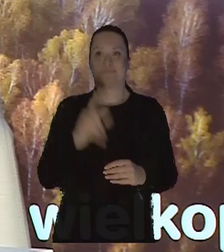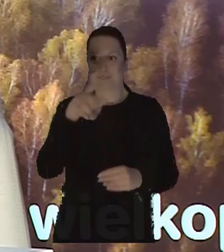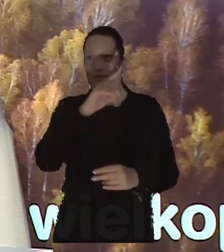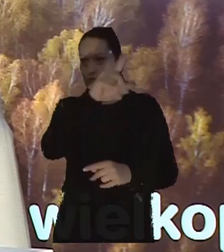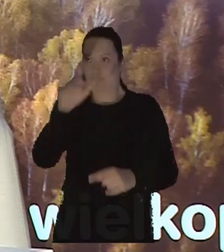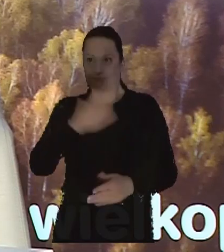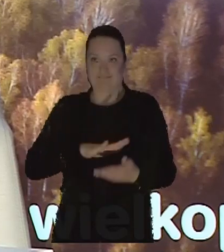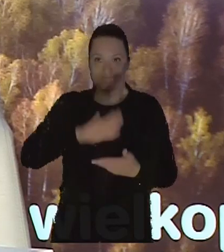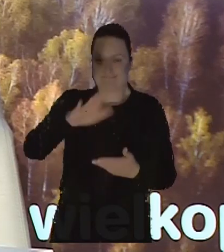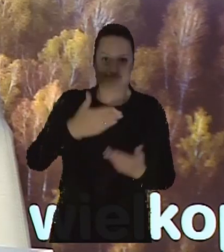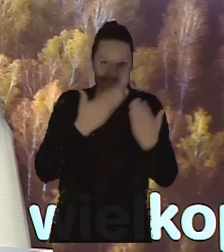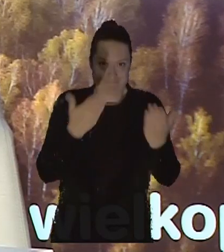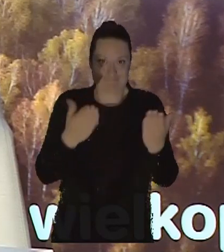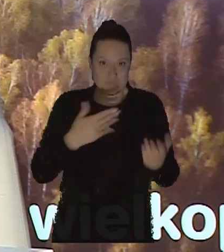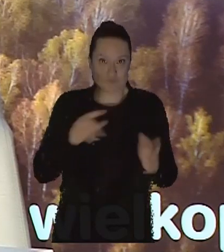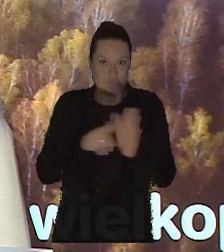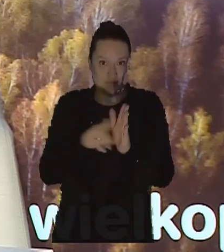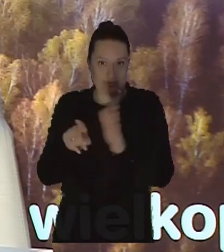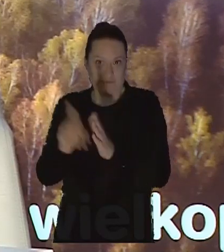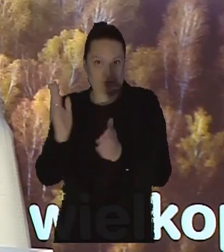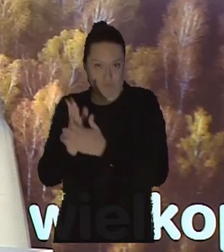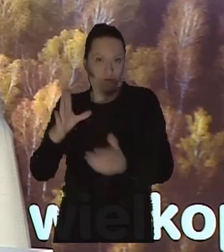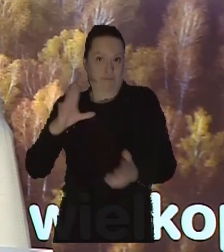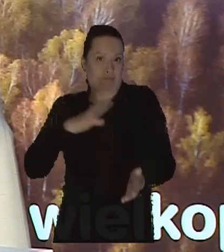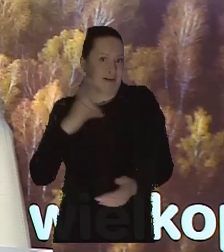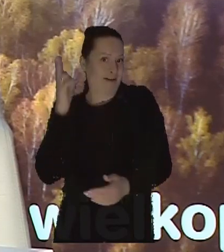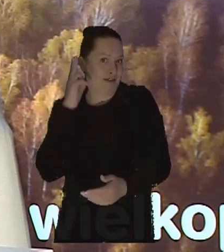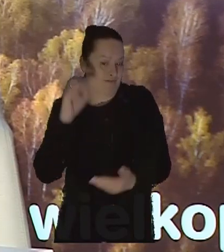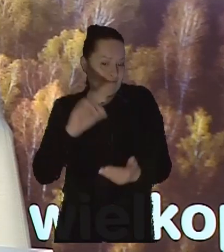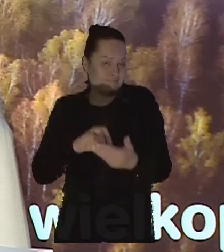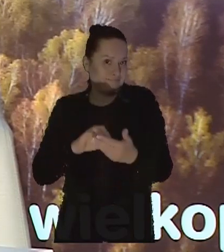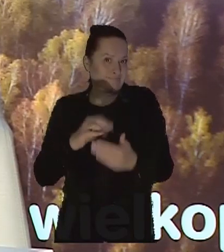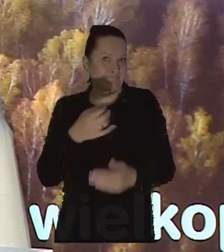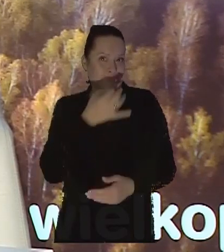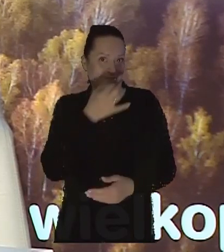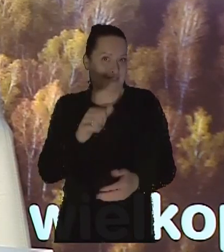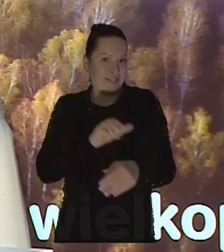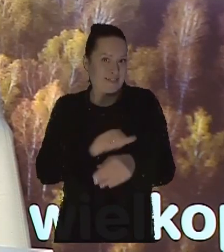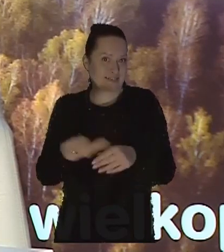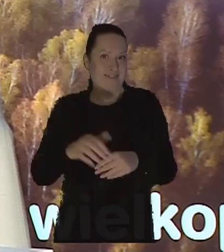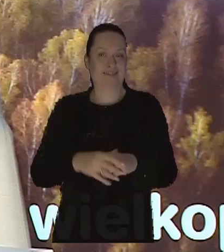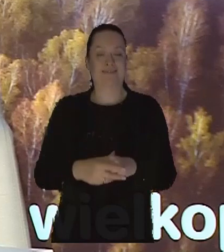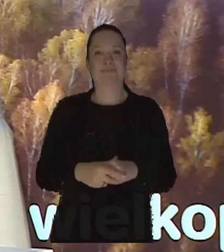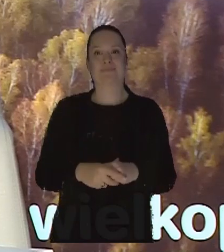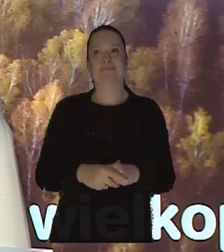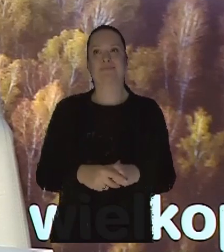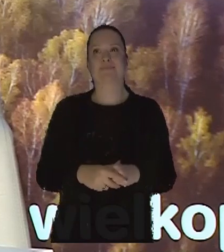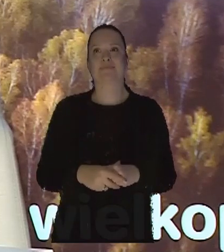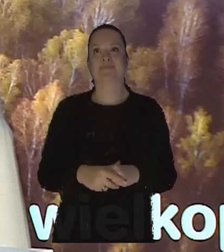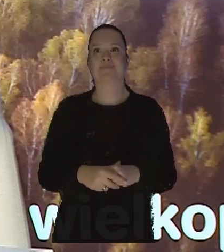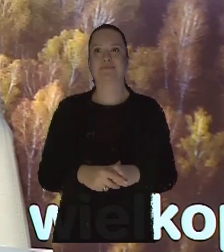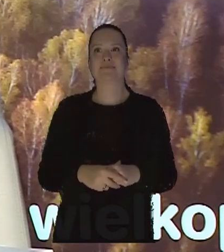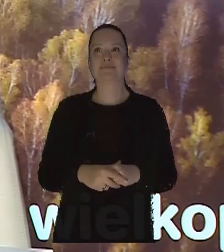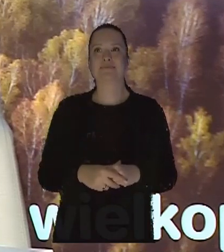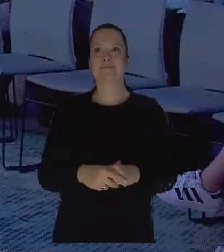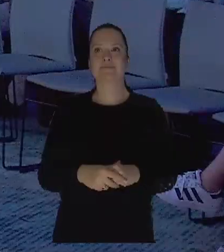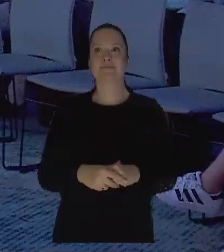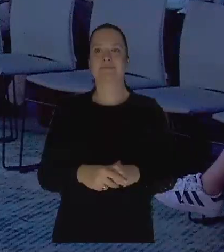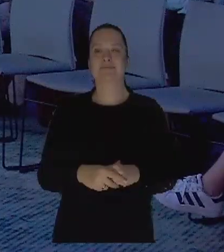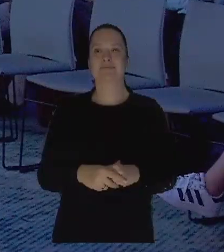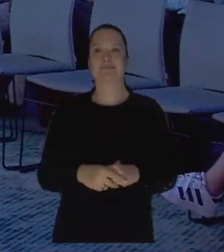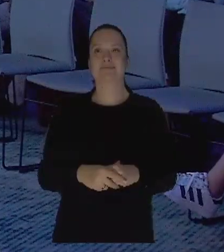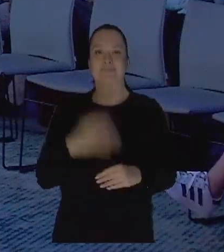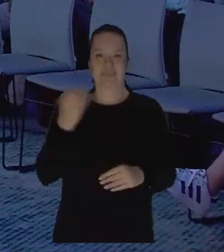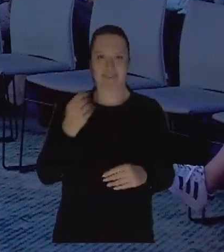przygotowana, ponieważ pytanie powinno już się pojawiać na ekranie, a... Ale punkty nam się należy. 1-1 będzie